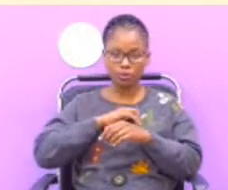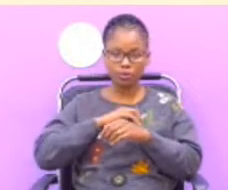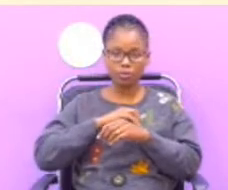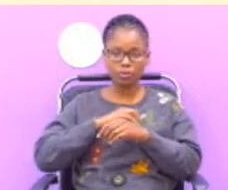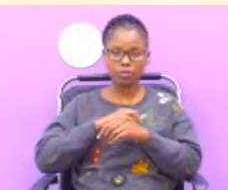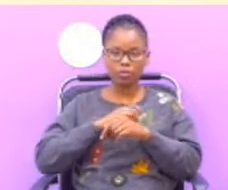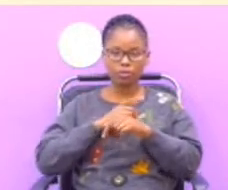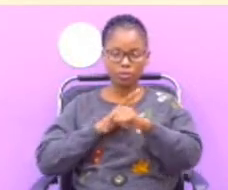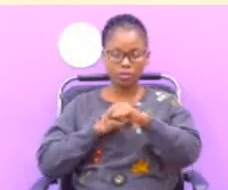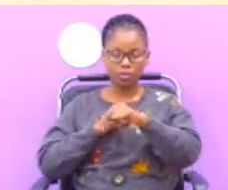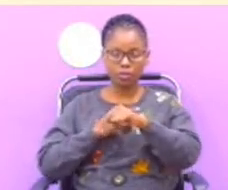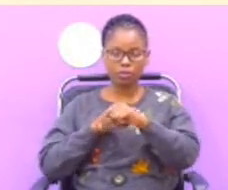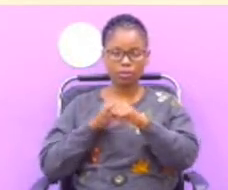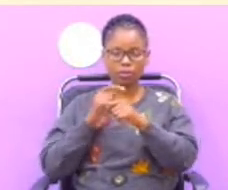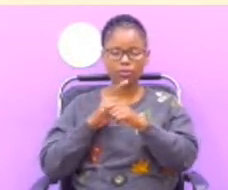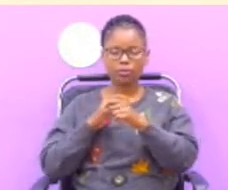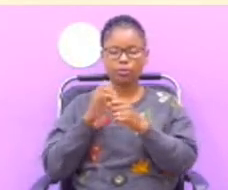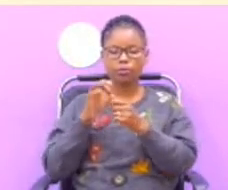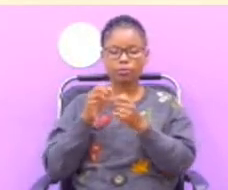Ihidari ya kuharagani yale ya kinya.